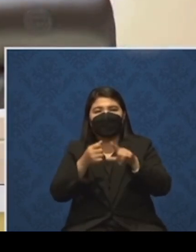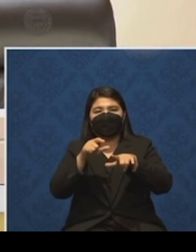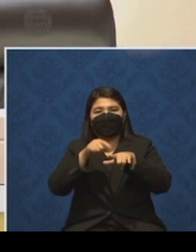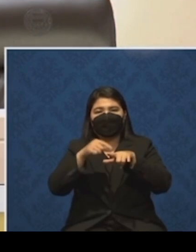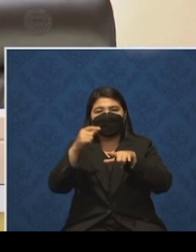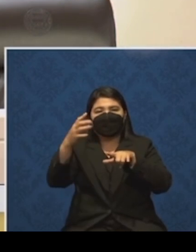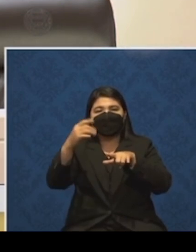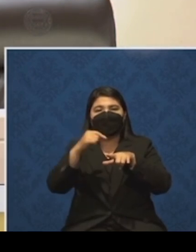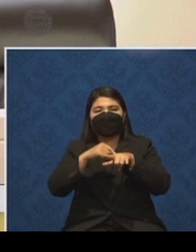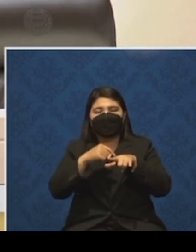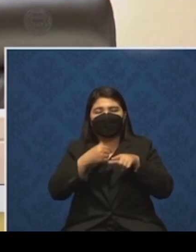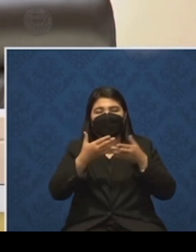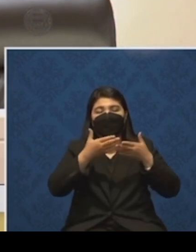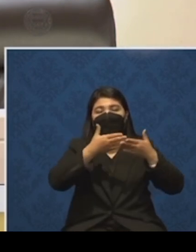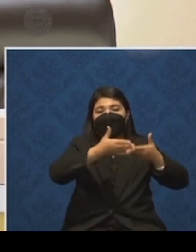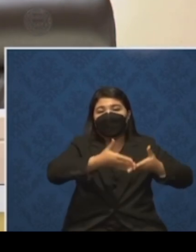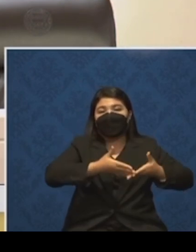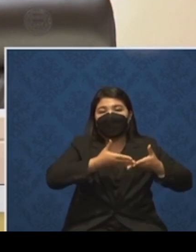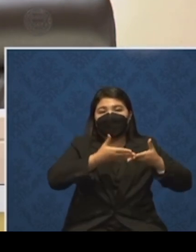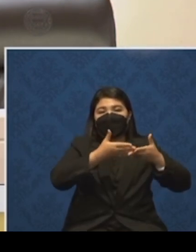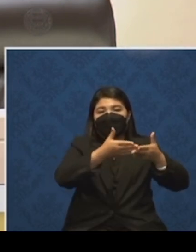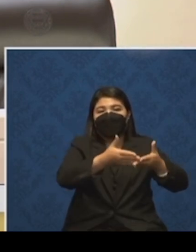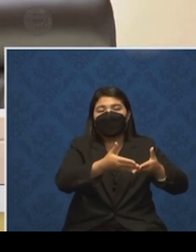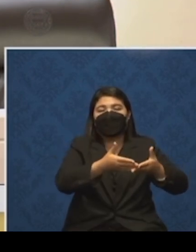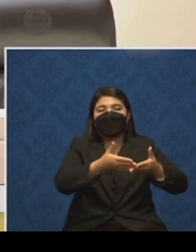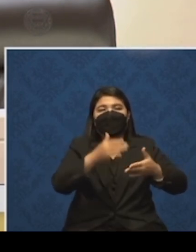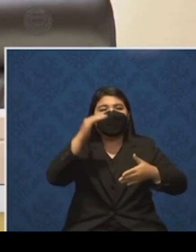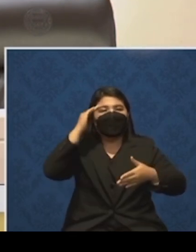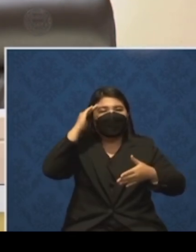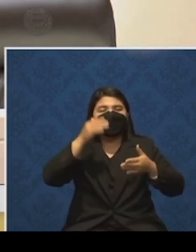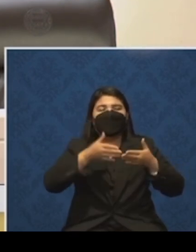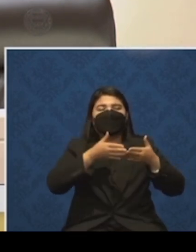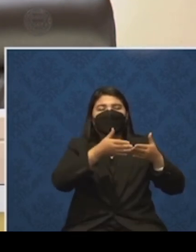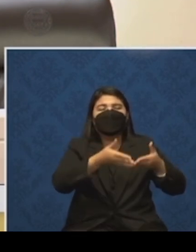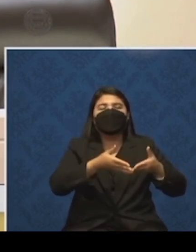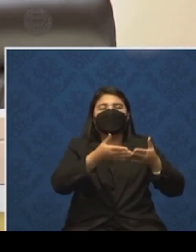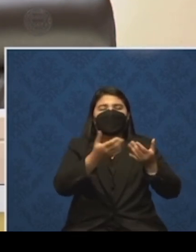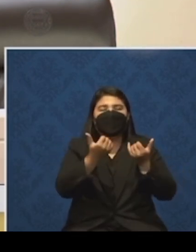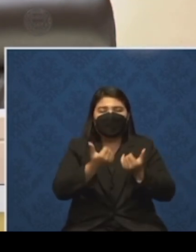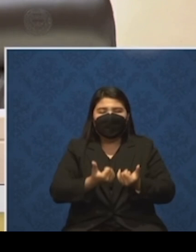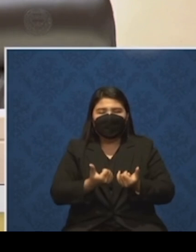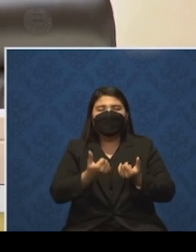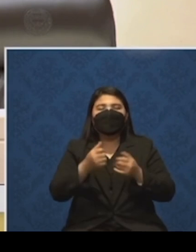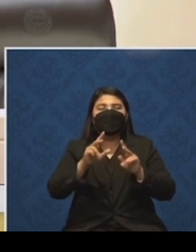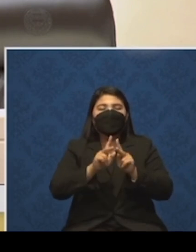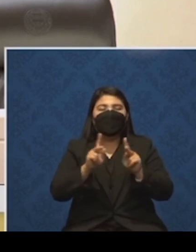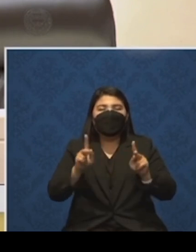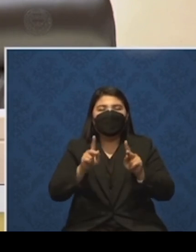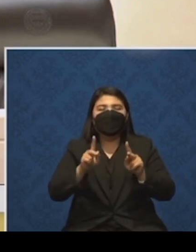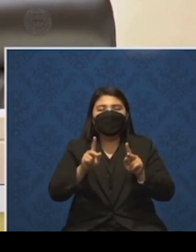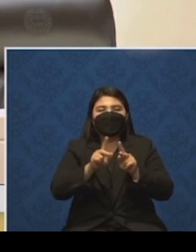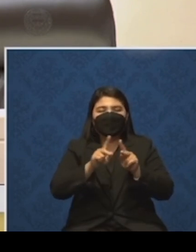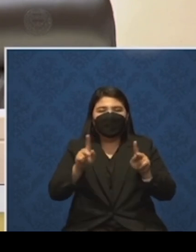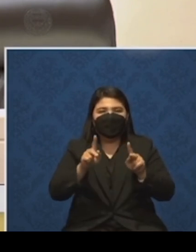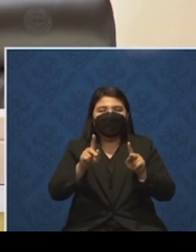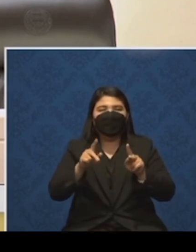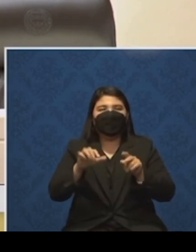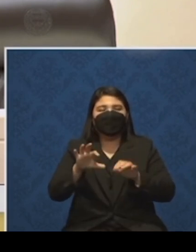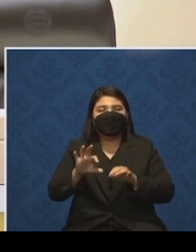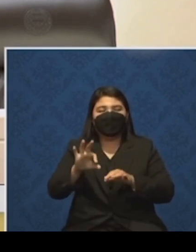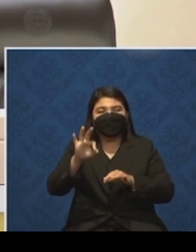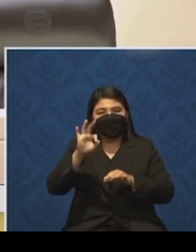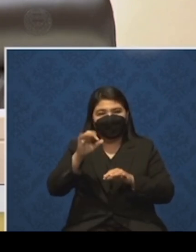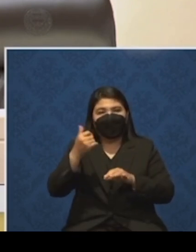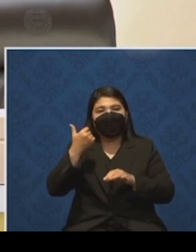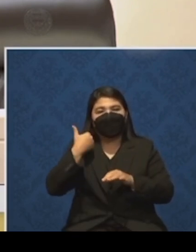กองทัพเรือนั้นกองทัพเรือก็ได้จัดตั้งคณะกรรมการขึ้นมามีคณะกรรมการซื้อซึ่งมีการกำหนด